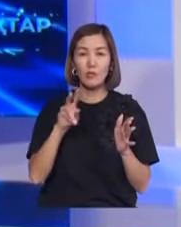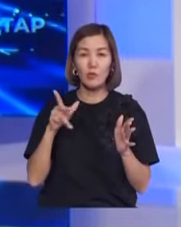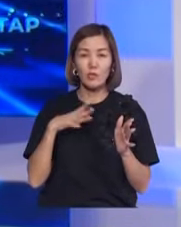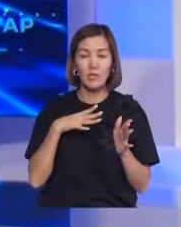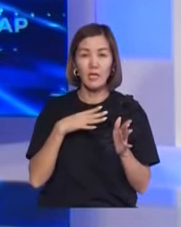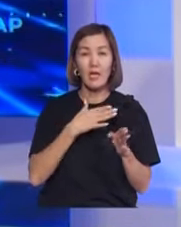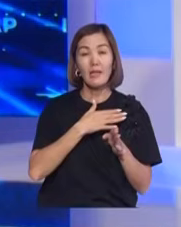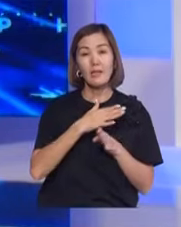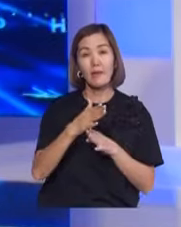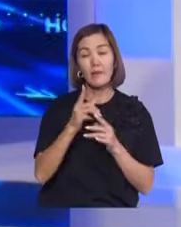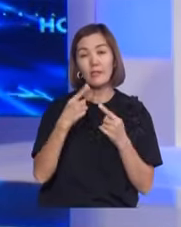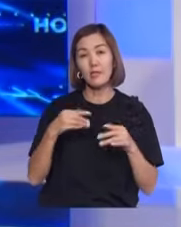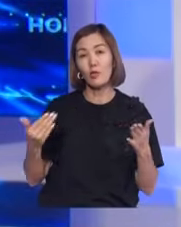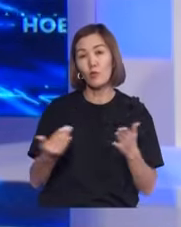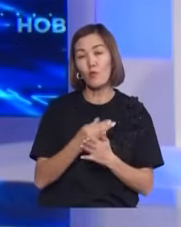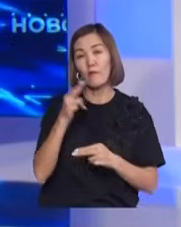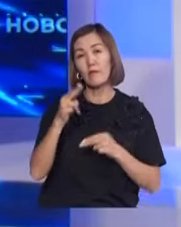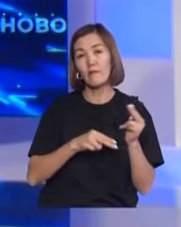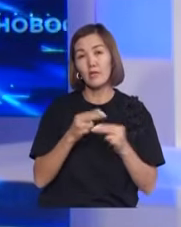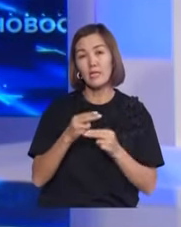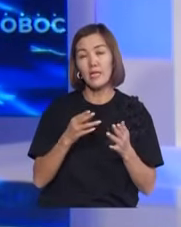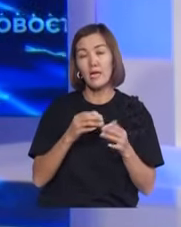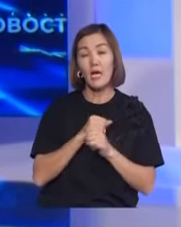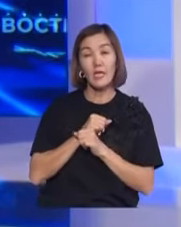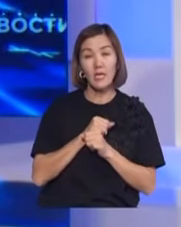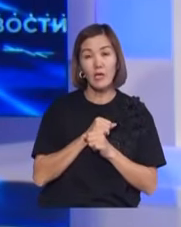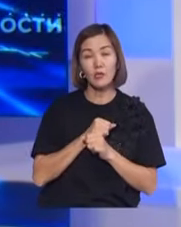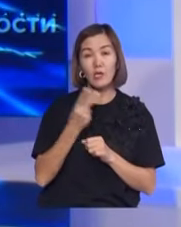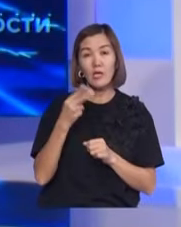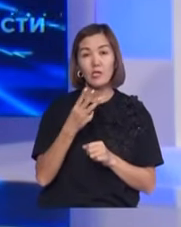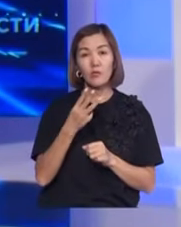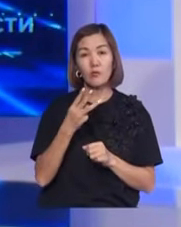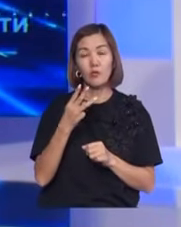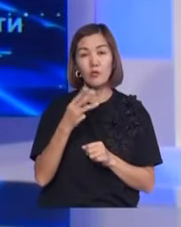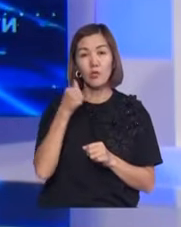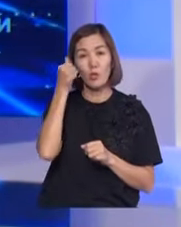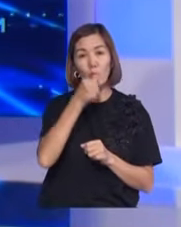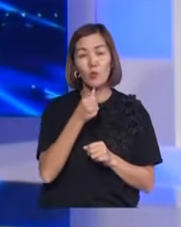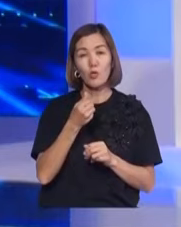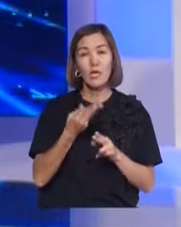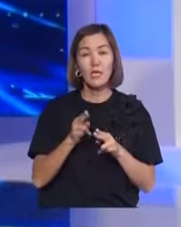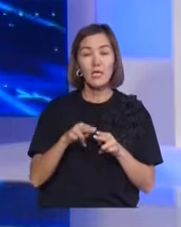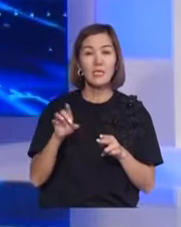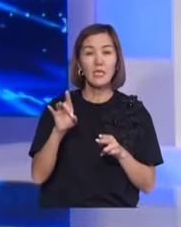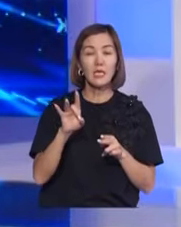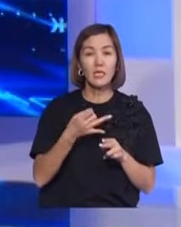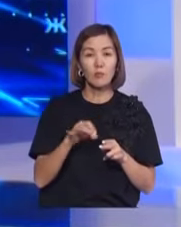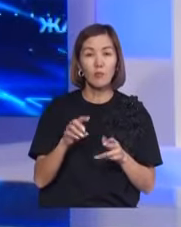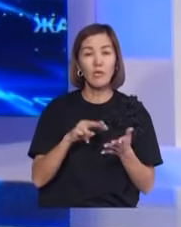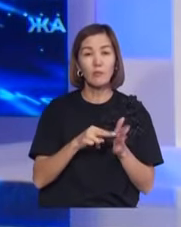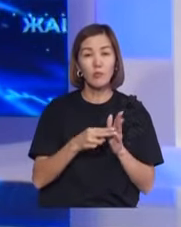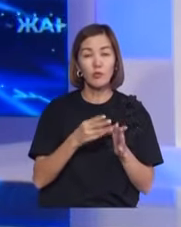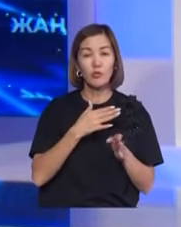7 400 000 000 тенге, направлен на создание современной инфраструктуры для отдыхающих. На 2024 год из республиканского